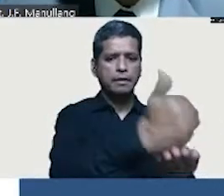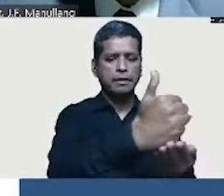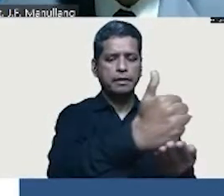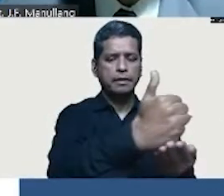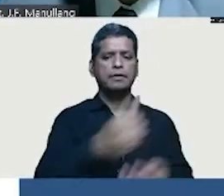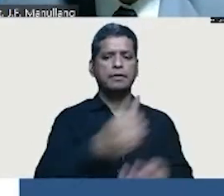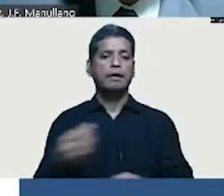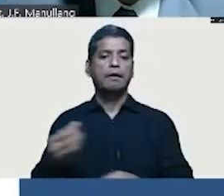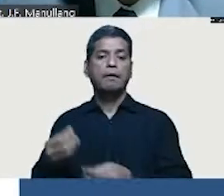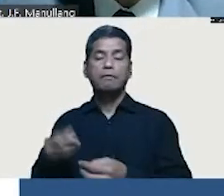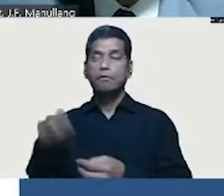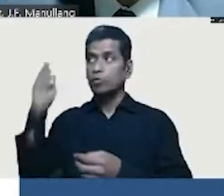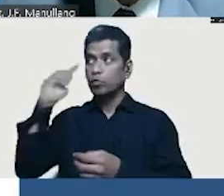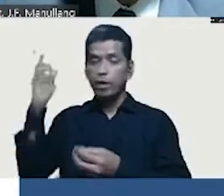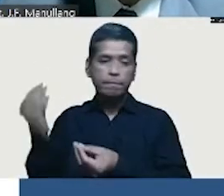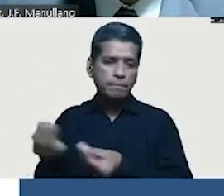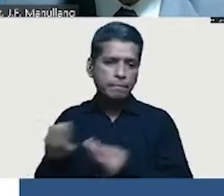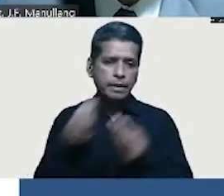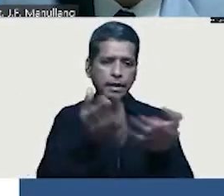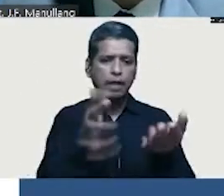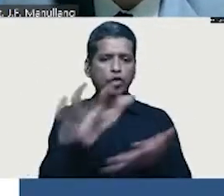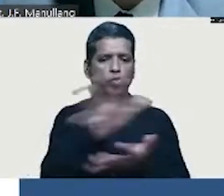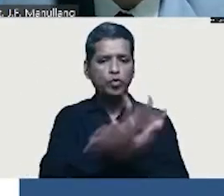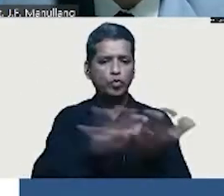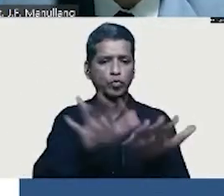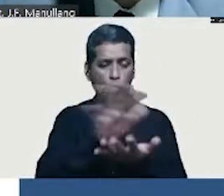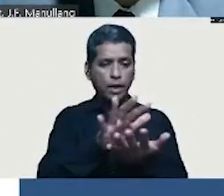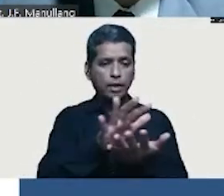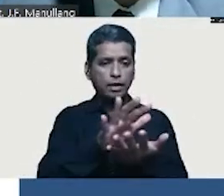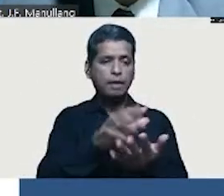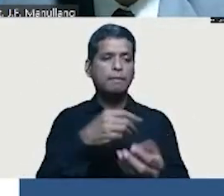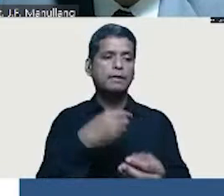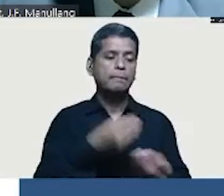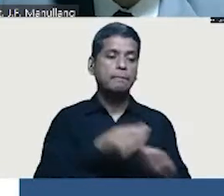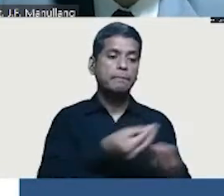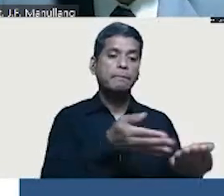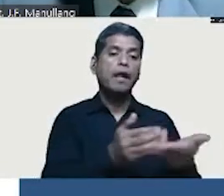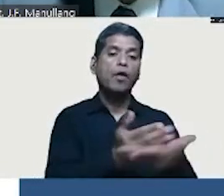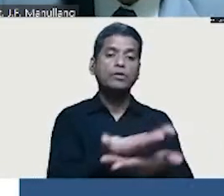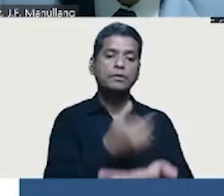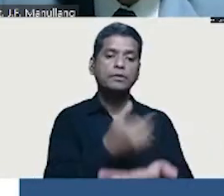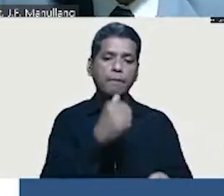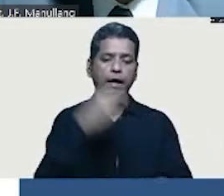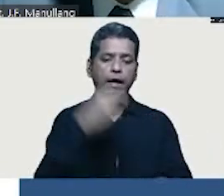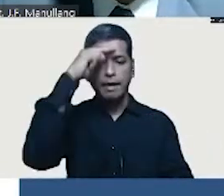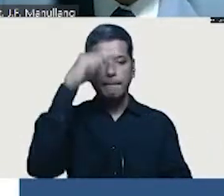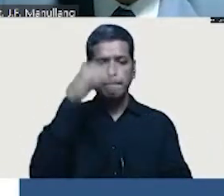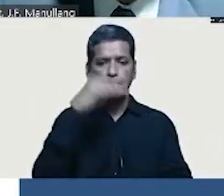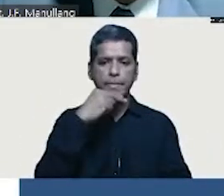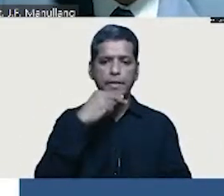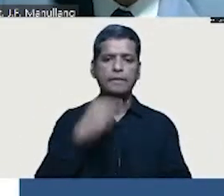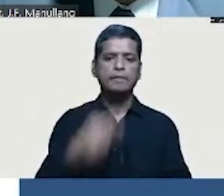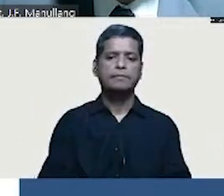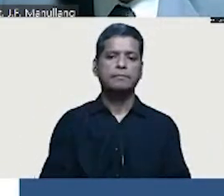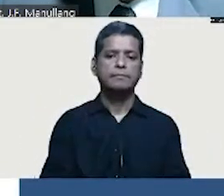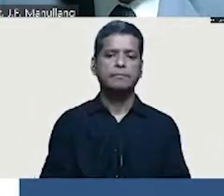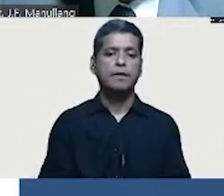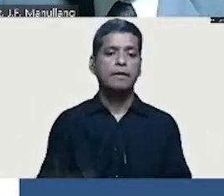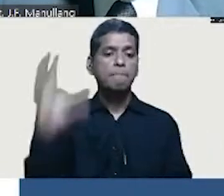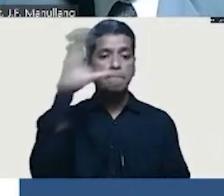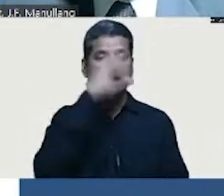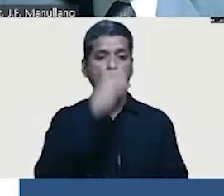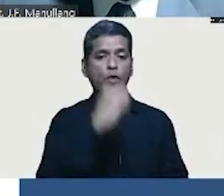nubuat karunia nubuat melalui para hambanya khususnya para nabi itu sebenarnya adalah perkataan dan pengetahuan